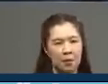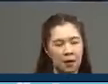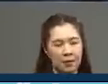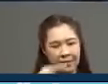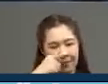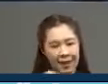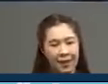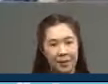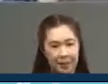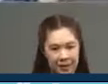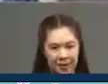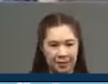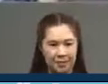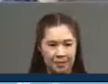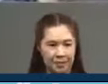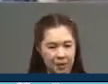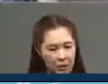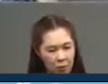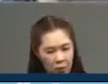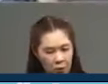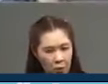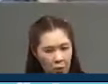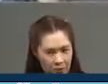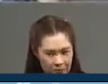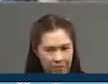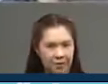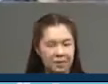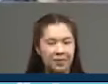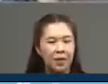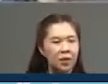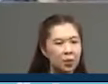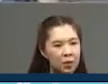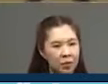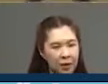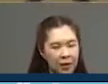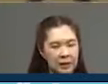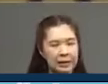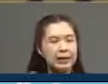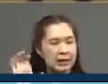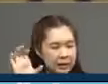ยที่ท่าอากาศยานทหาร2กองบิน6ในวันนี้เวลาประมาณ